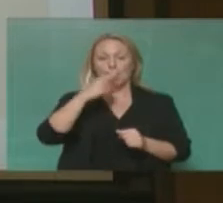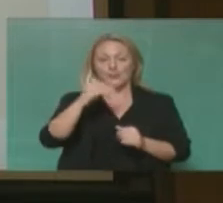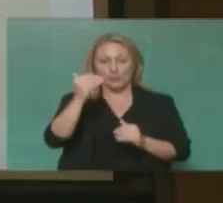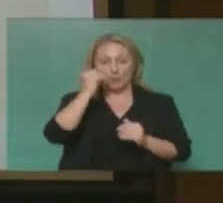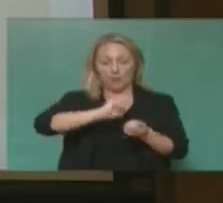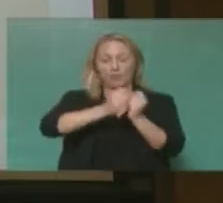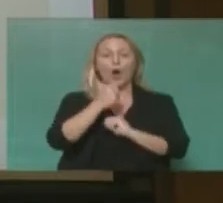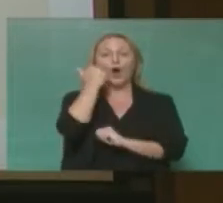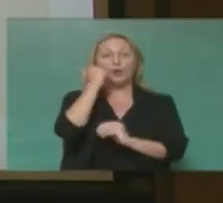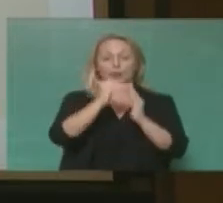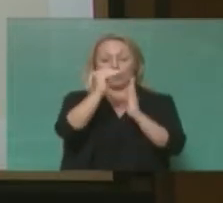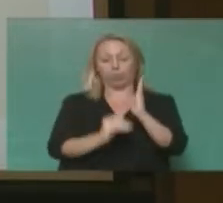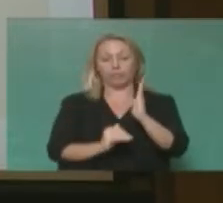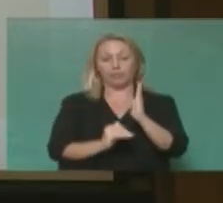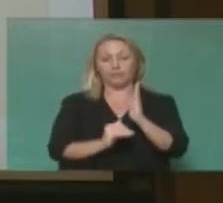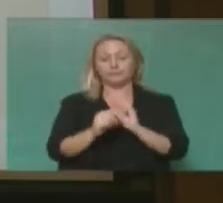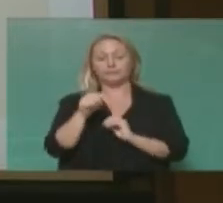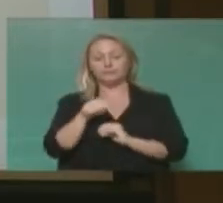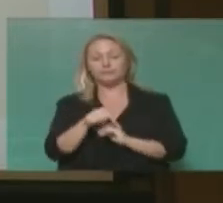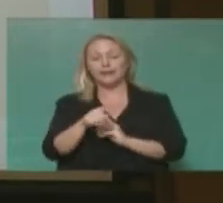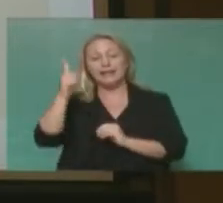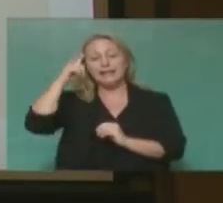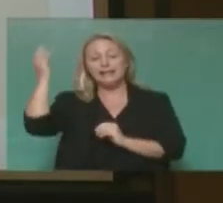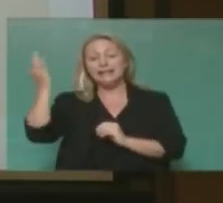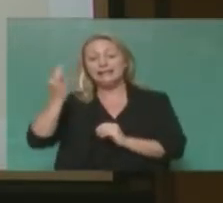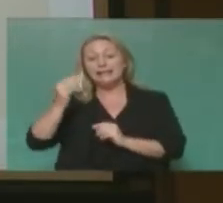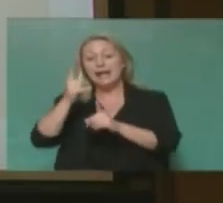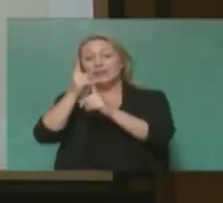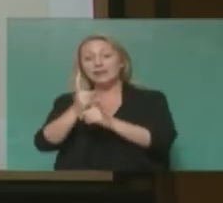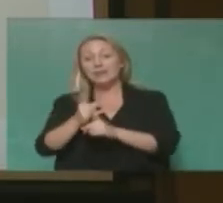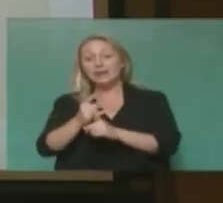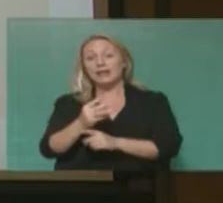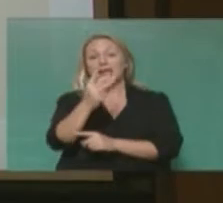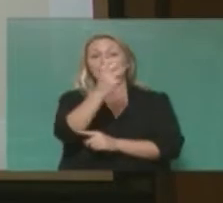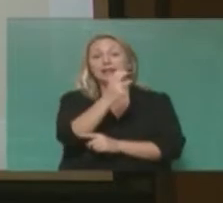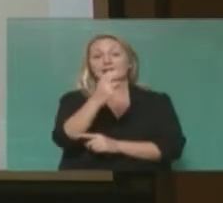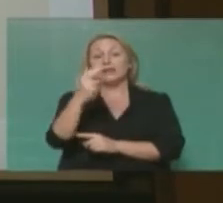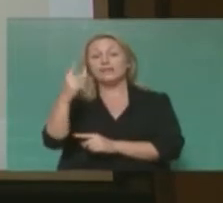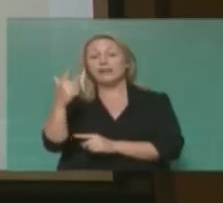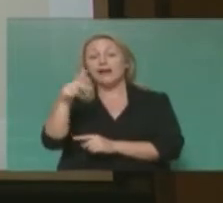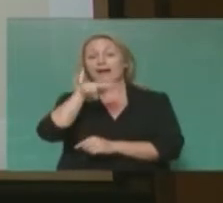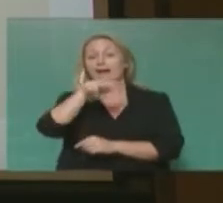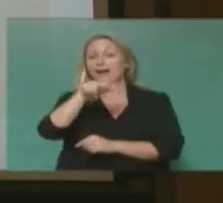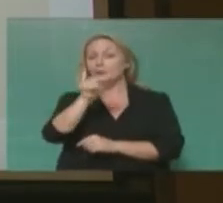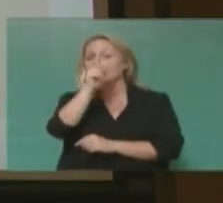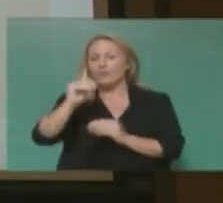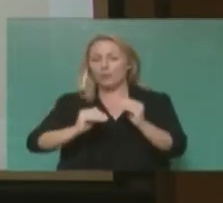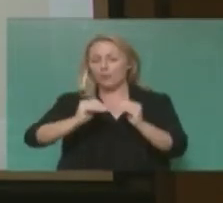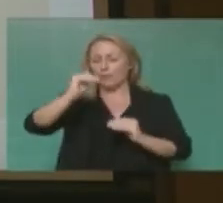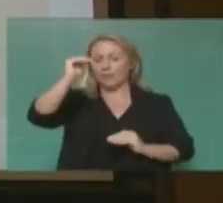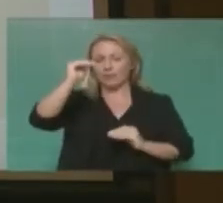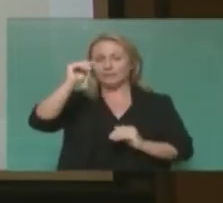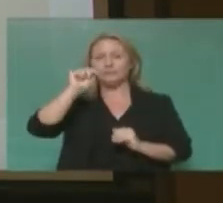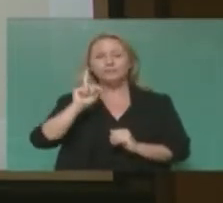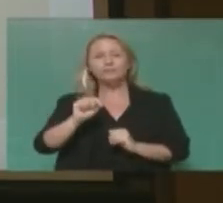Τα τακτικά ειδικευμένα όμως, ανέρχονται στα 37 εκατομμύρια ευρώ. Είναι όμως